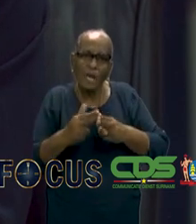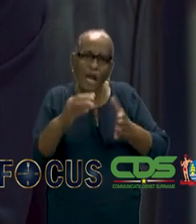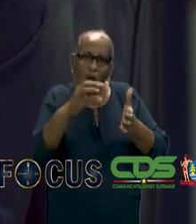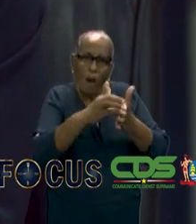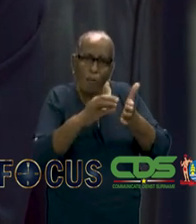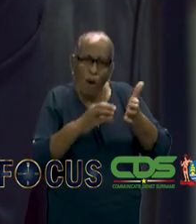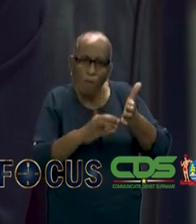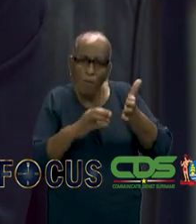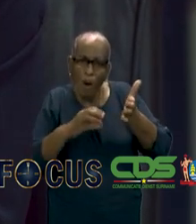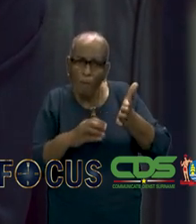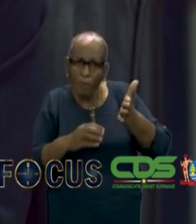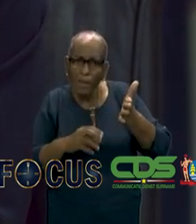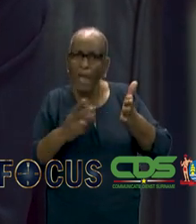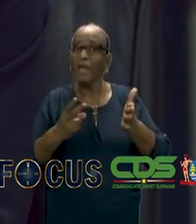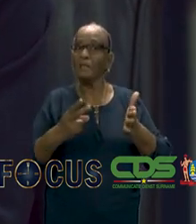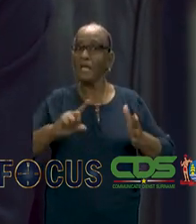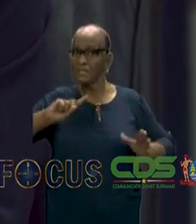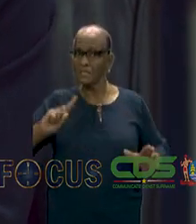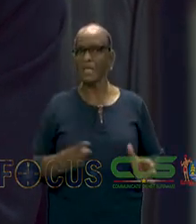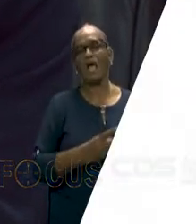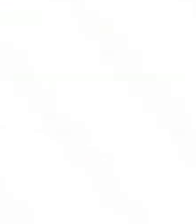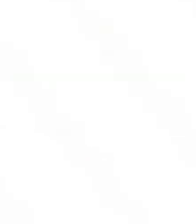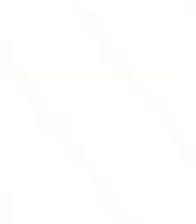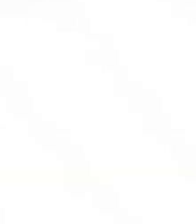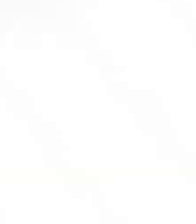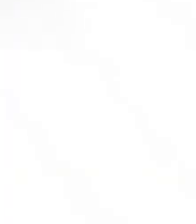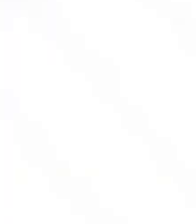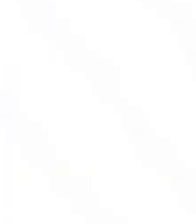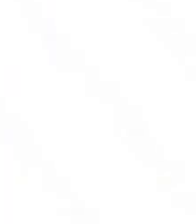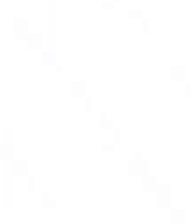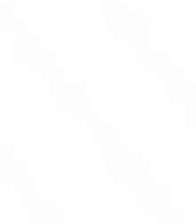binnen korte tijd al vruchtbare resultaten kunnen merken.